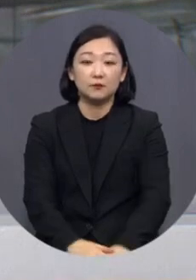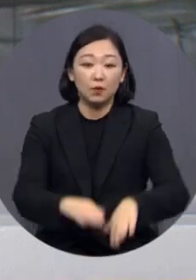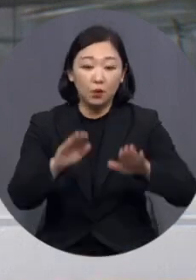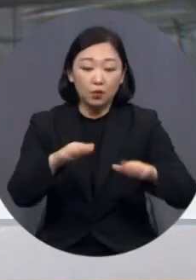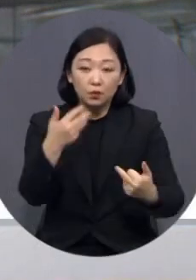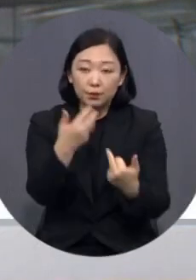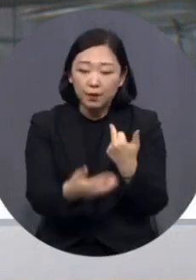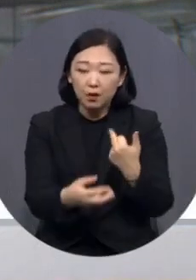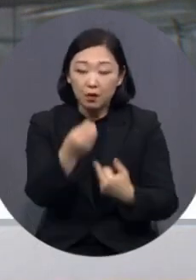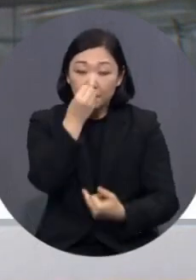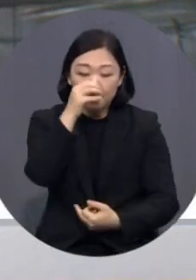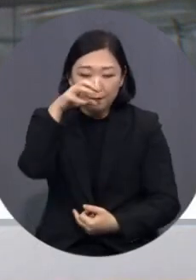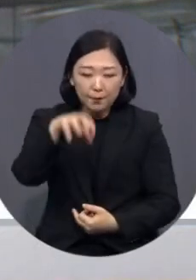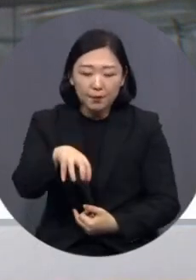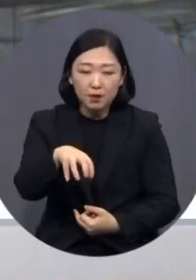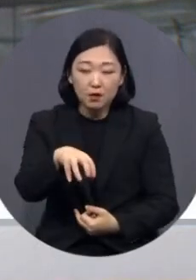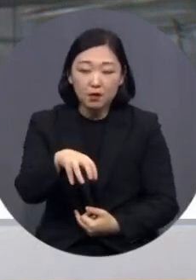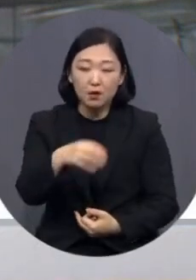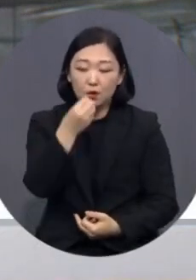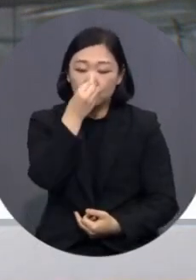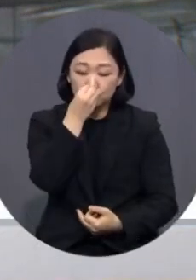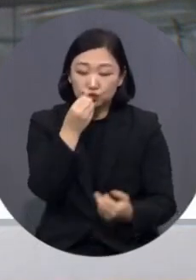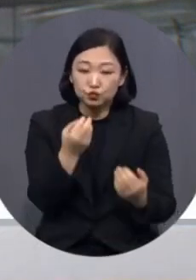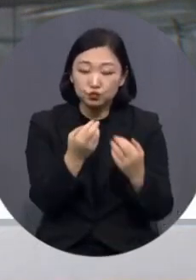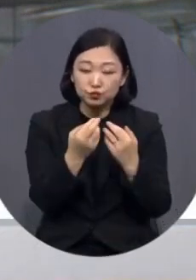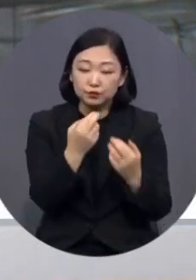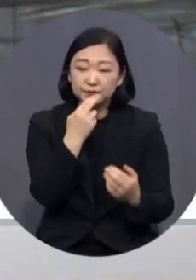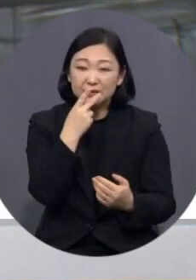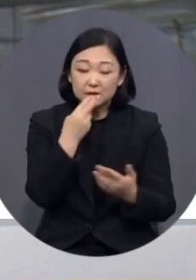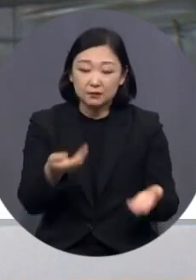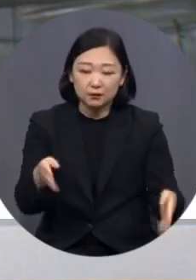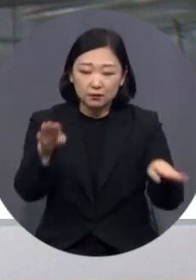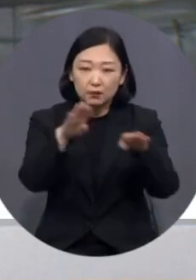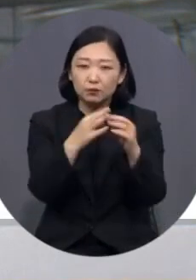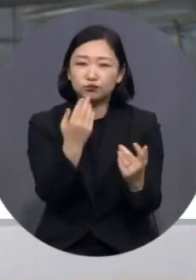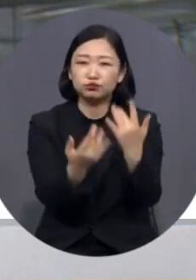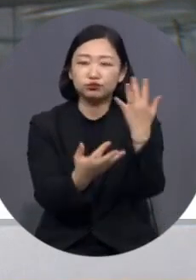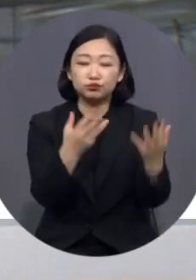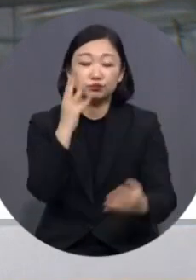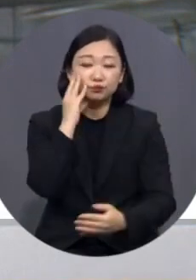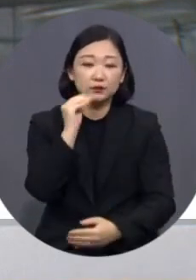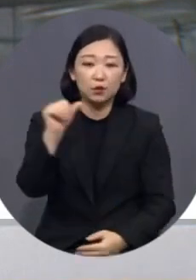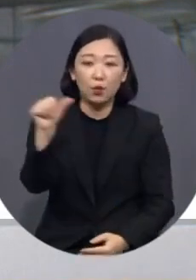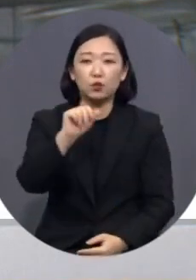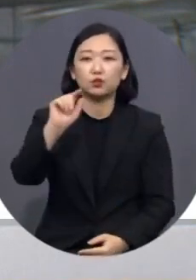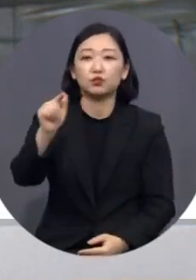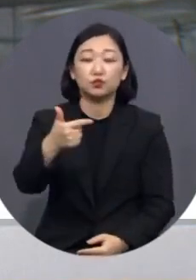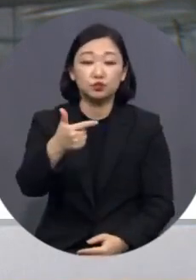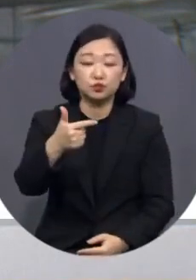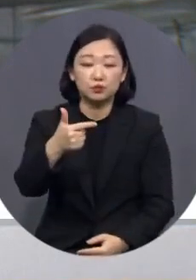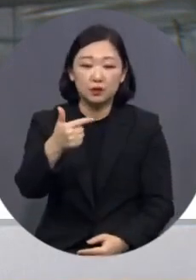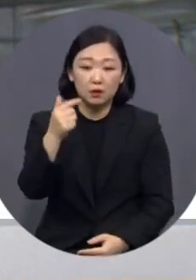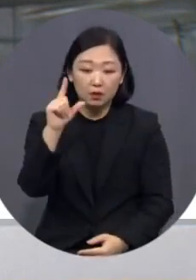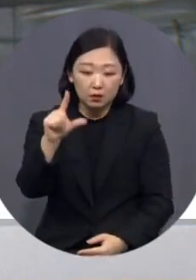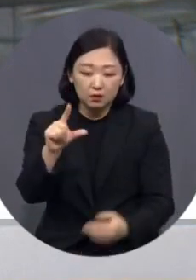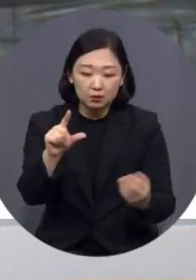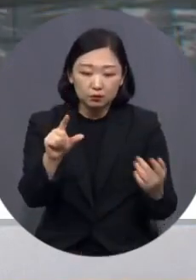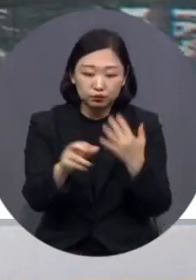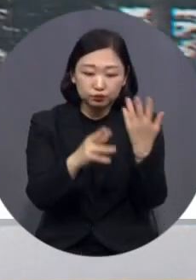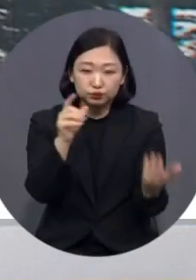오늘 서귀포시 남원읍의 한 감귤 비닐하우스에서 불이 나 보관 중이던 등유 6,500리터에 옮겨